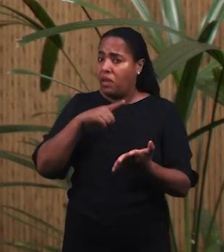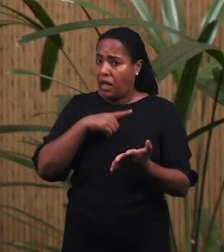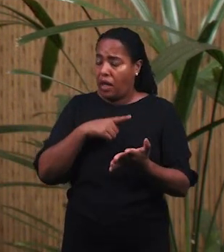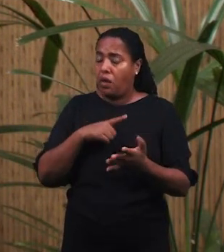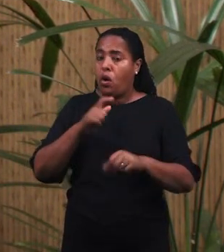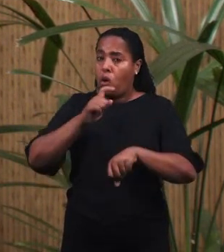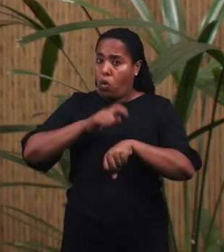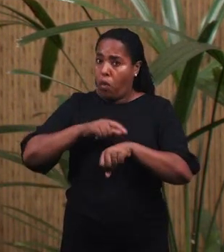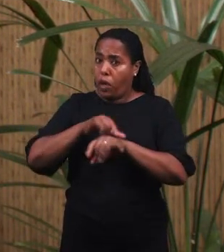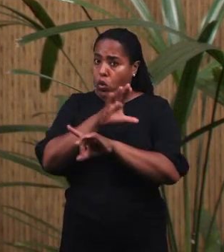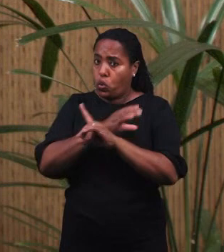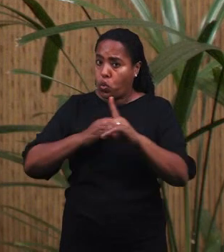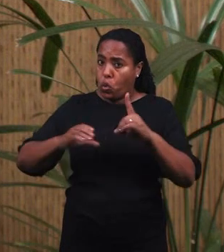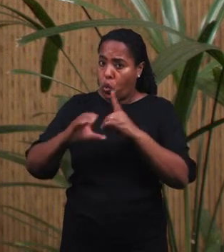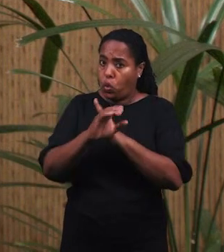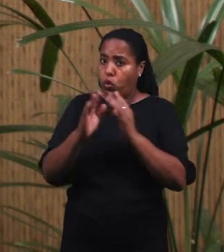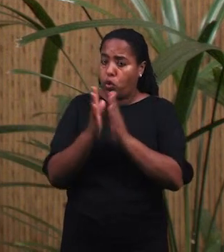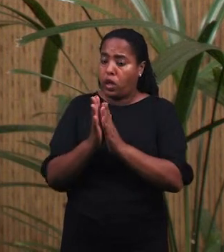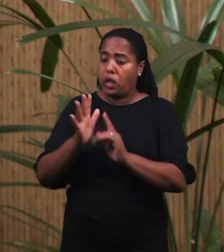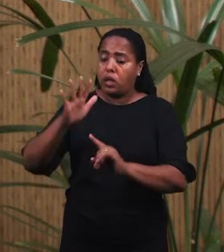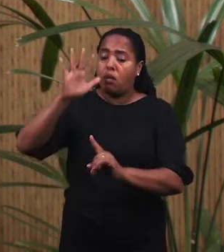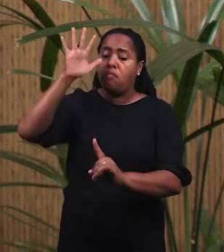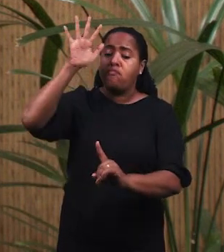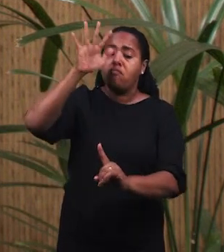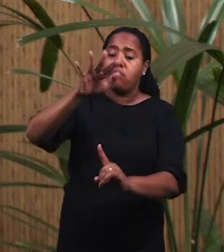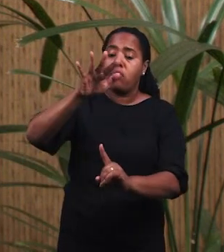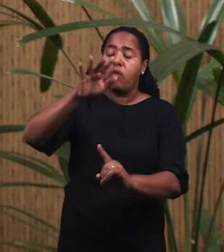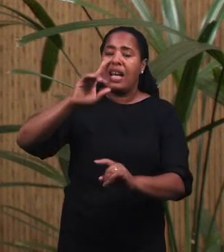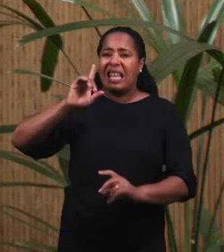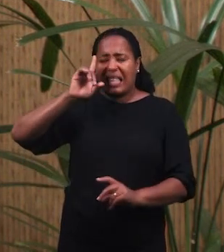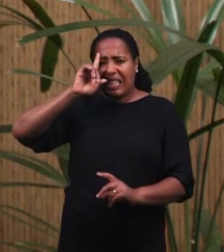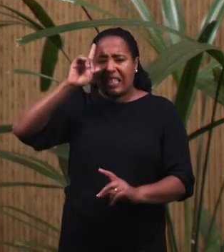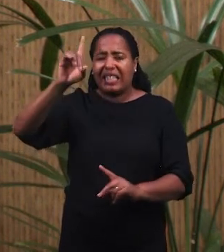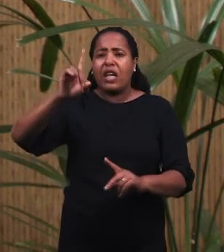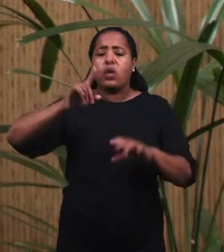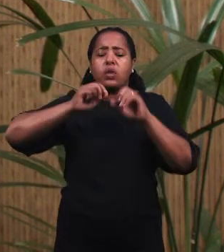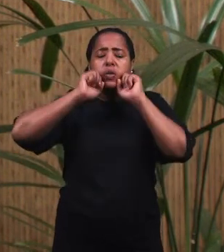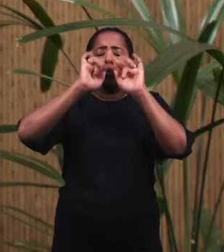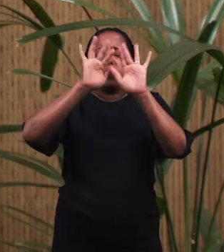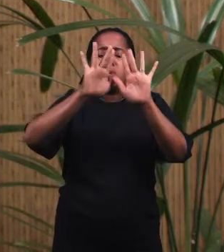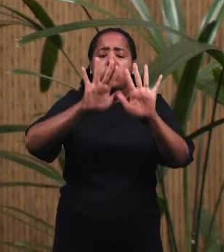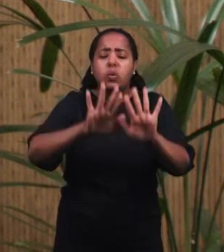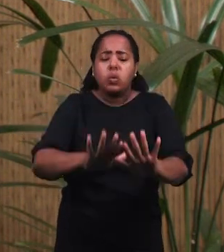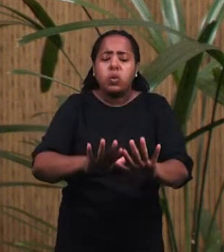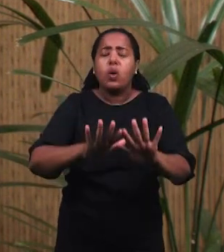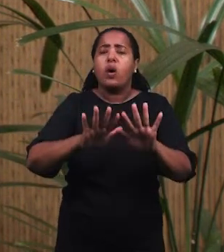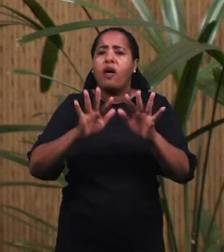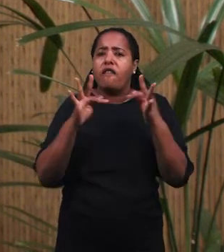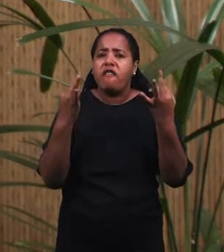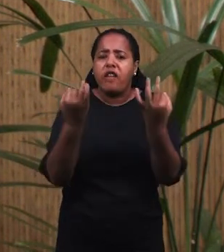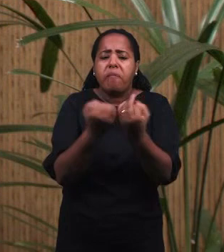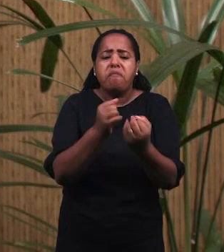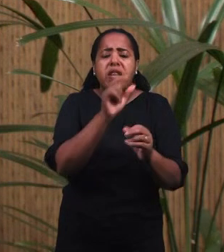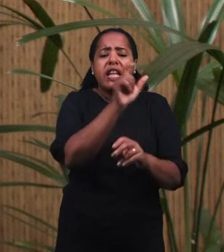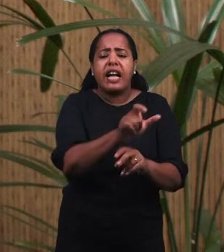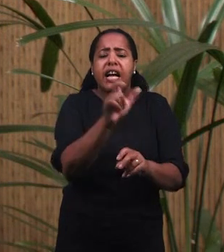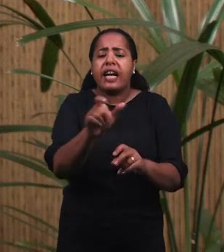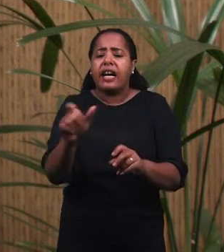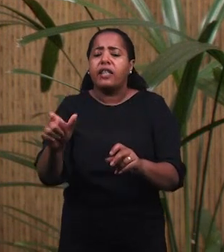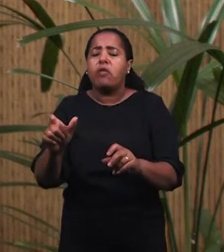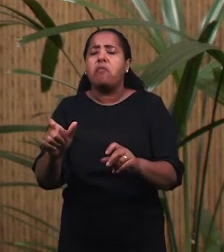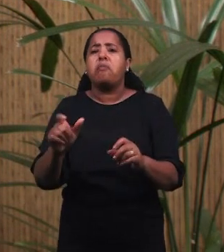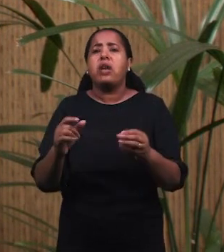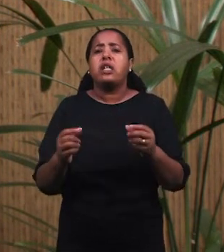оплачивать счета. В конце, во время молитвы с рукоположением, Бог говорит, что Он усмотрит для этой